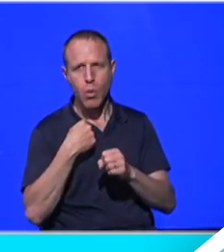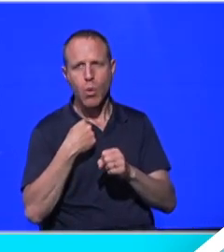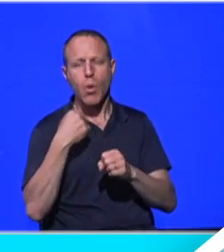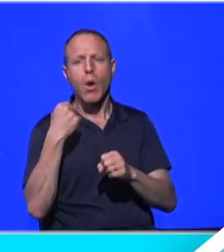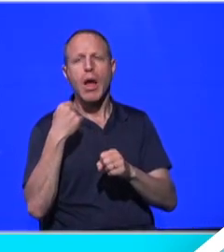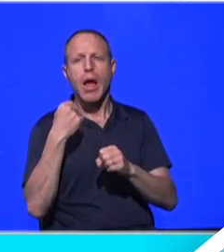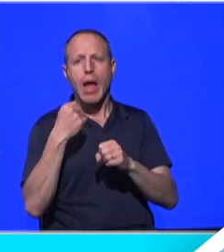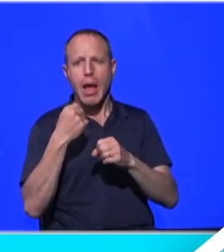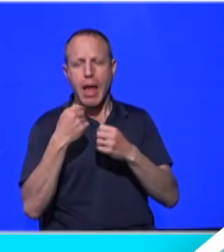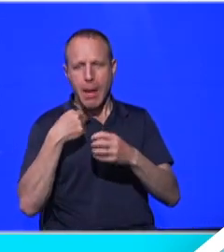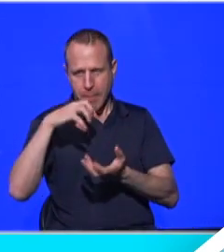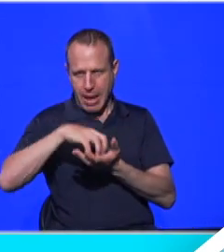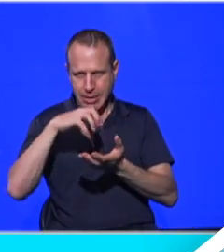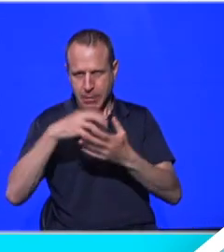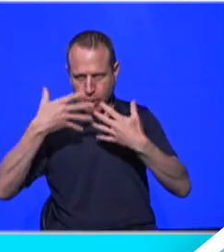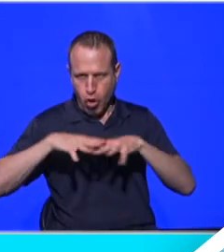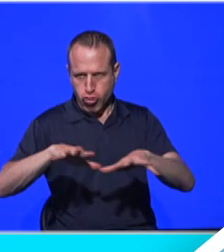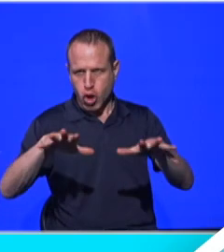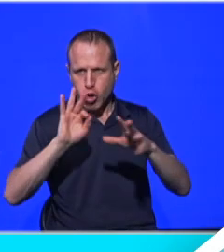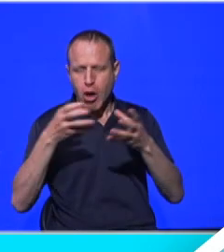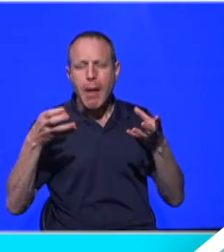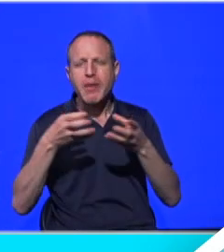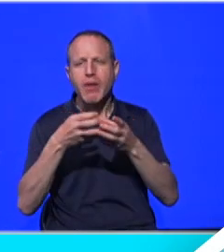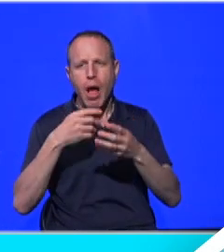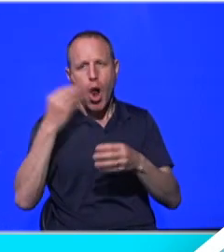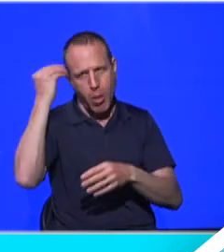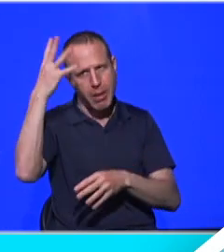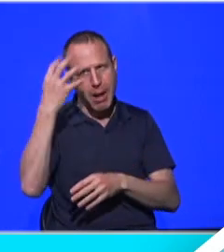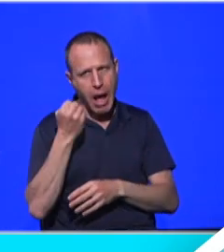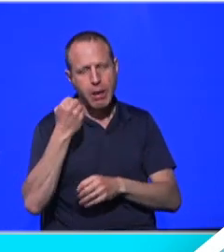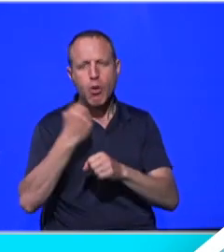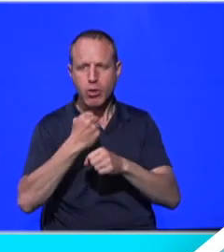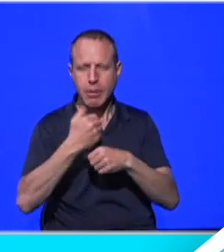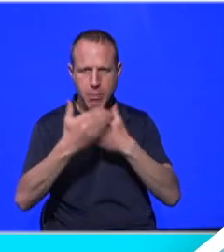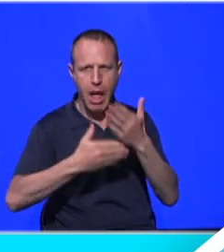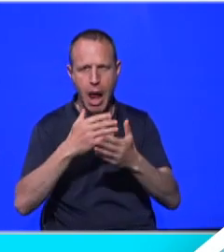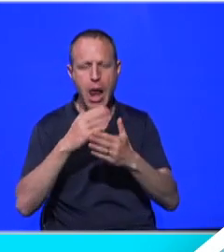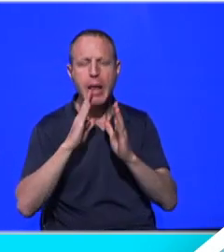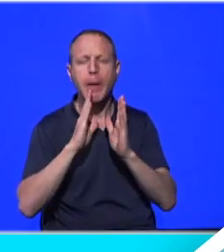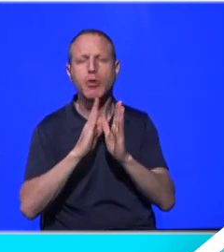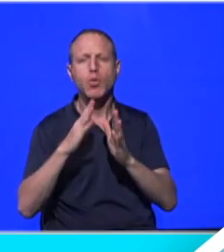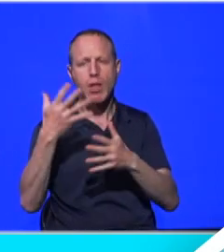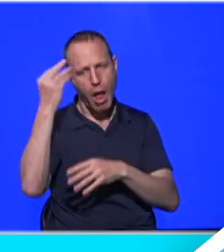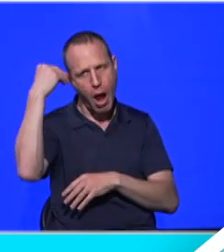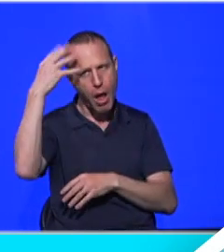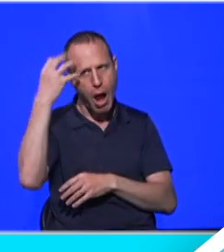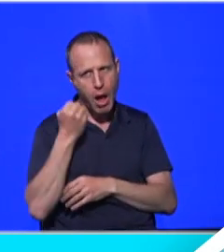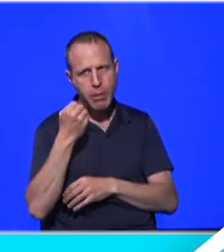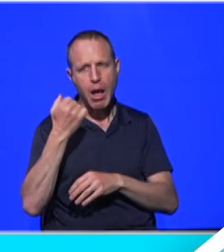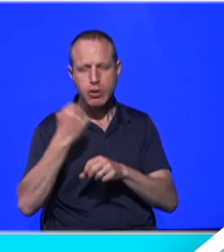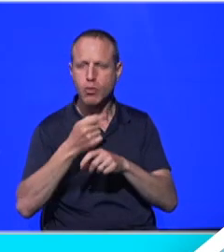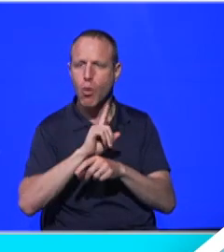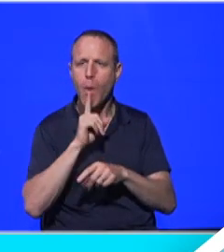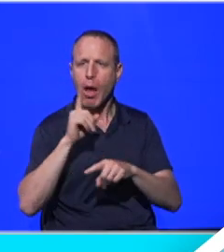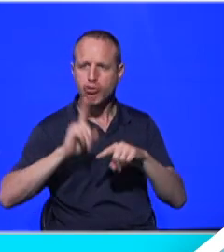של פעילים, אנחנו מרכזים את התשתיות של המפלגה, מפיקים לקחים, עושים תהליך מסודר של הפקת לקחים, אנחנו כמובן עשינו לא מעט